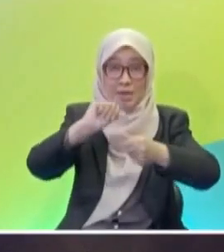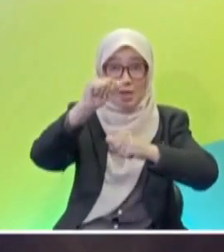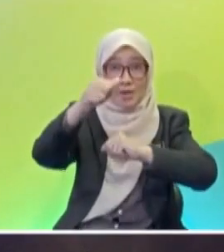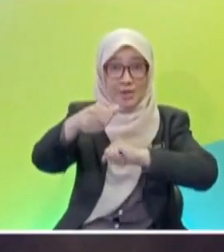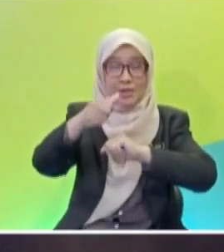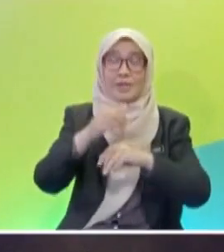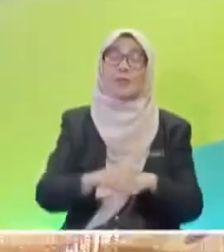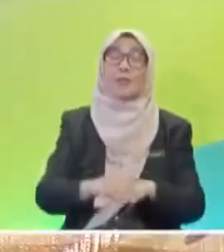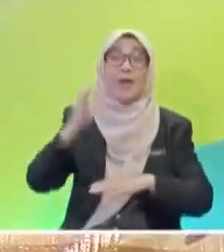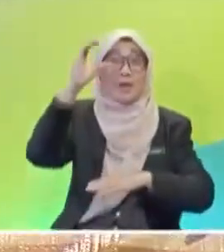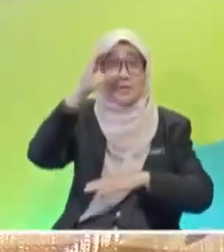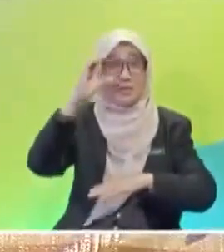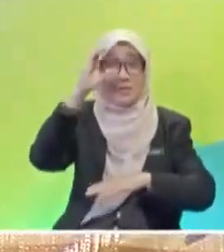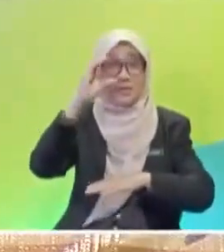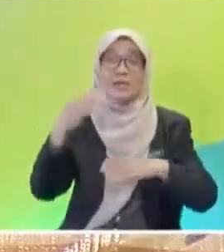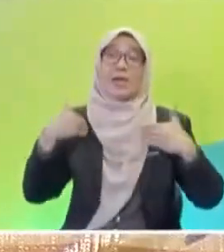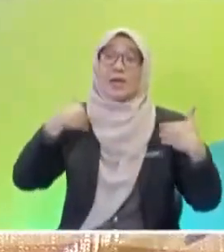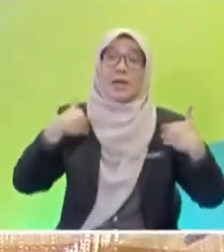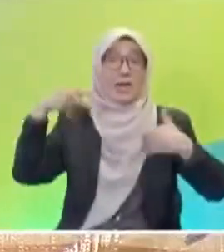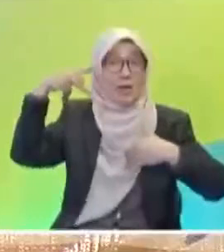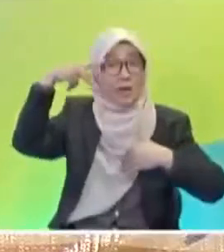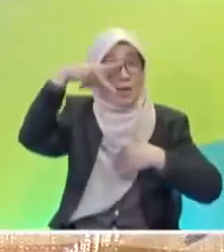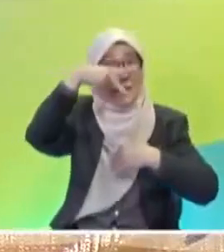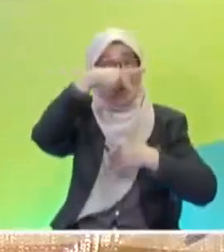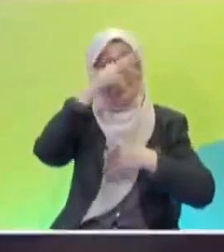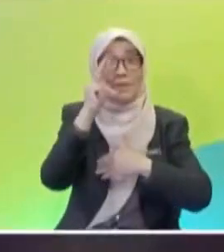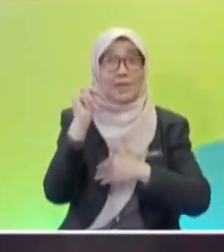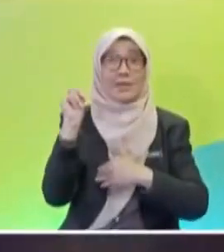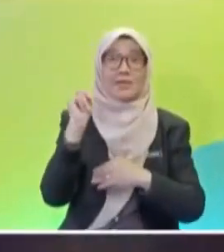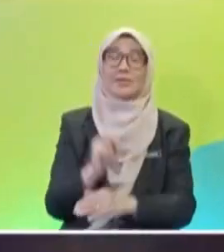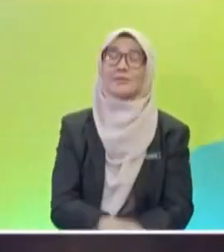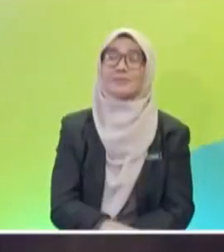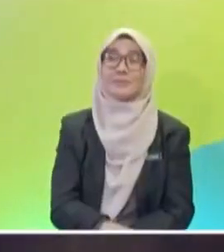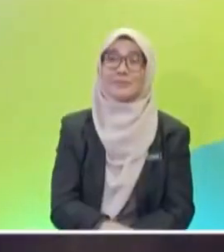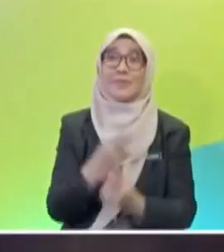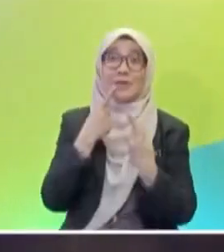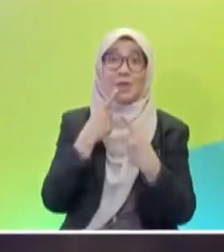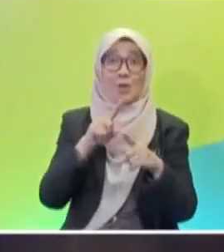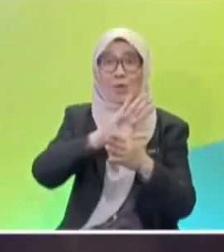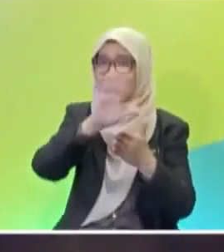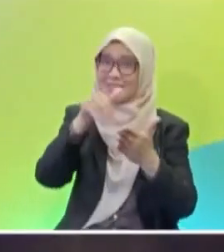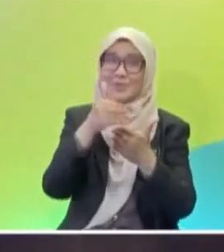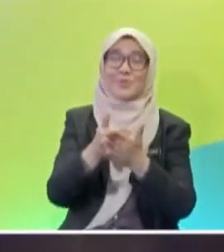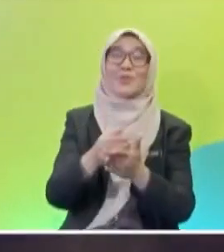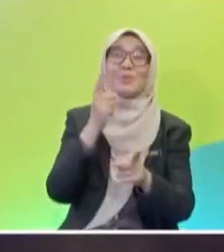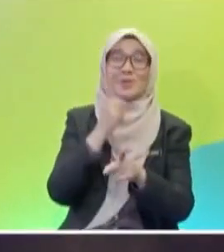itu adalah ciri-ciri hewan peliharaan maka jawaban saya ini betul-betul